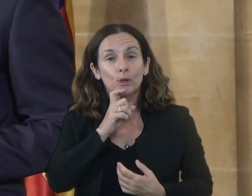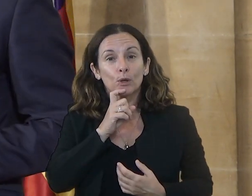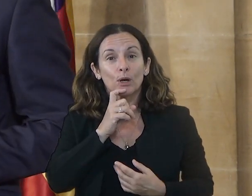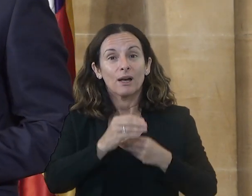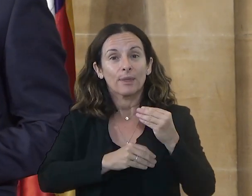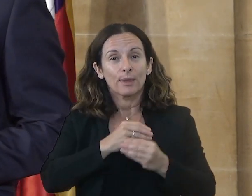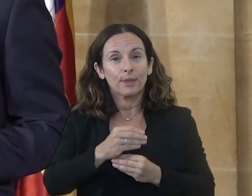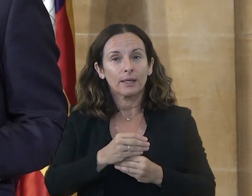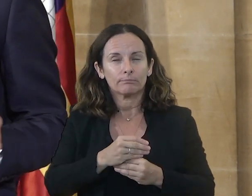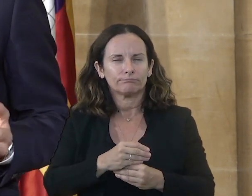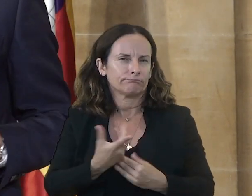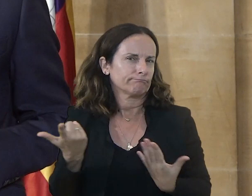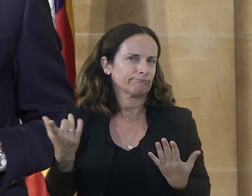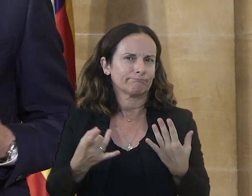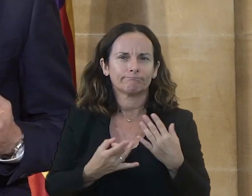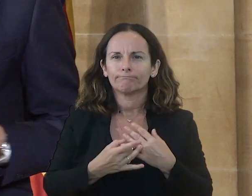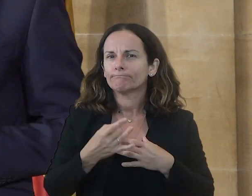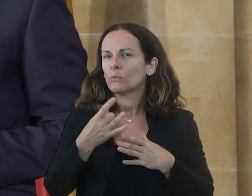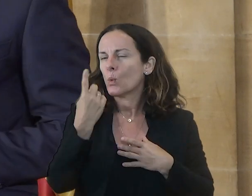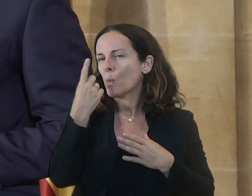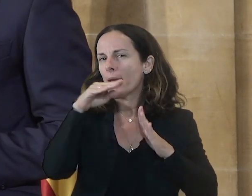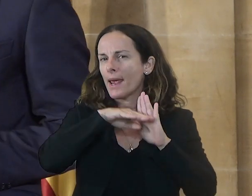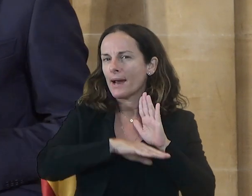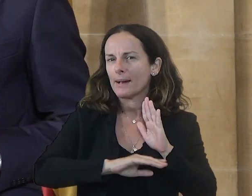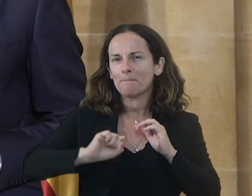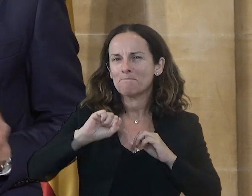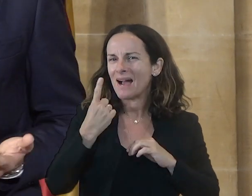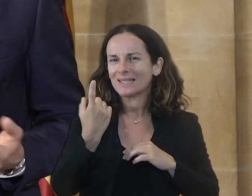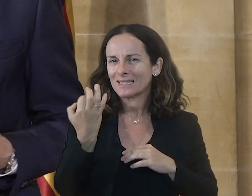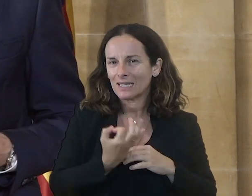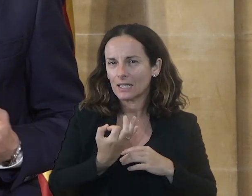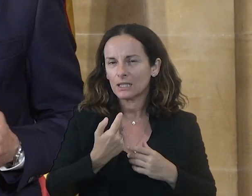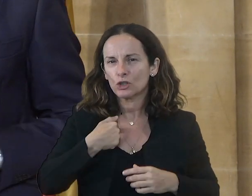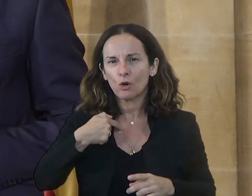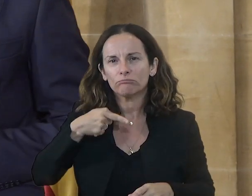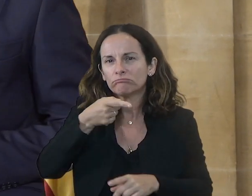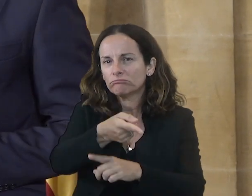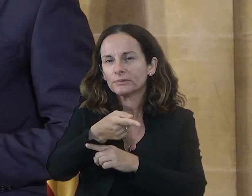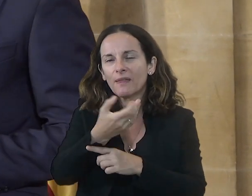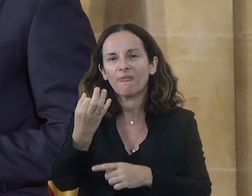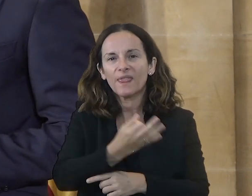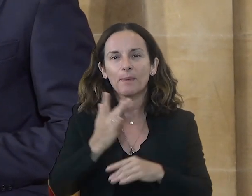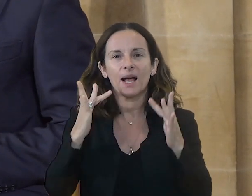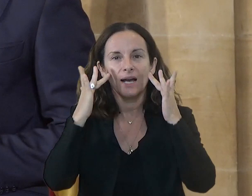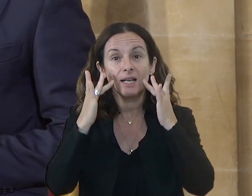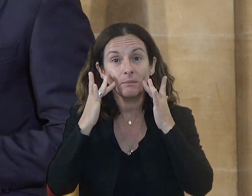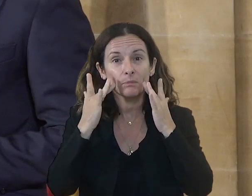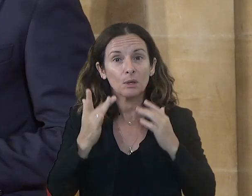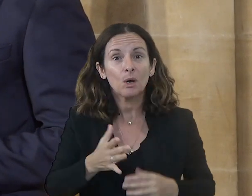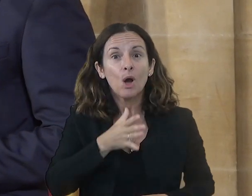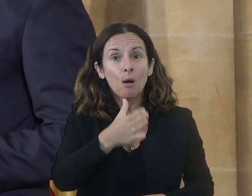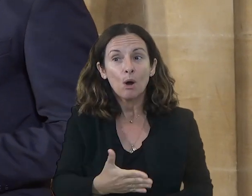això ho farem amb una de les qualitats que més valora, una de les qualitats que més exigeix,